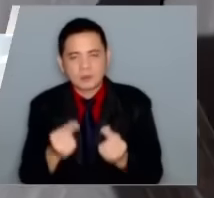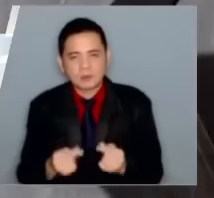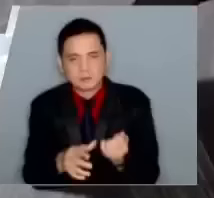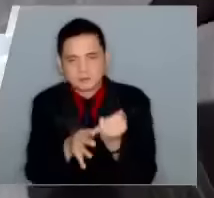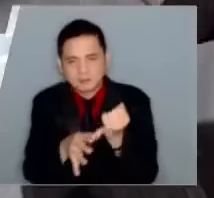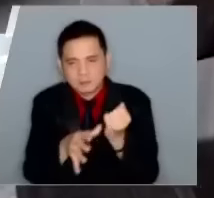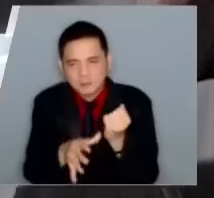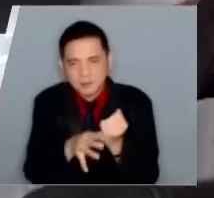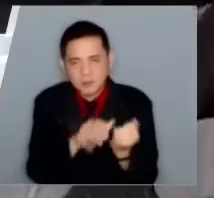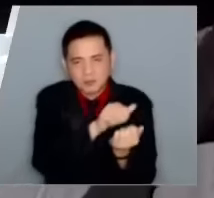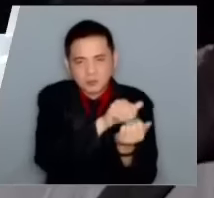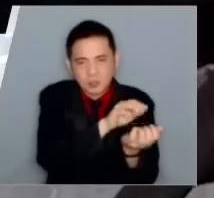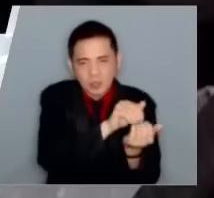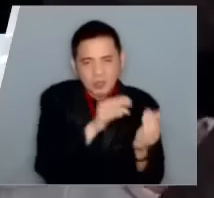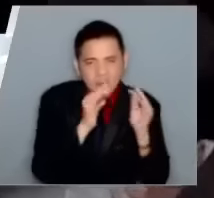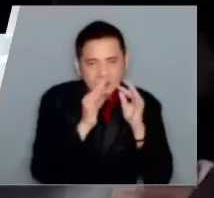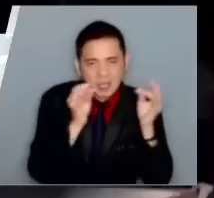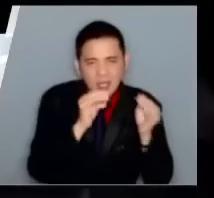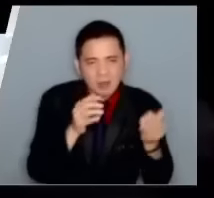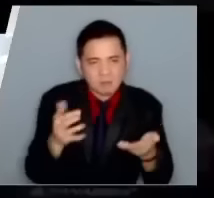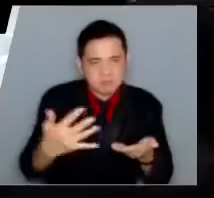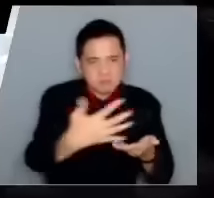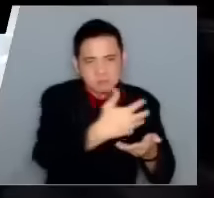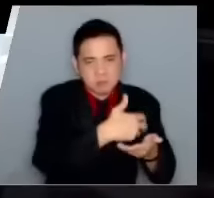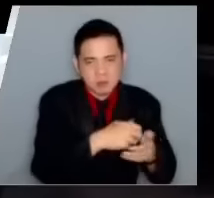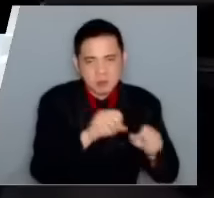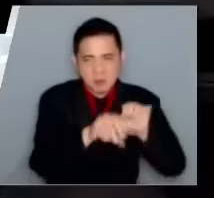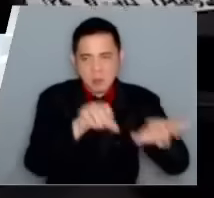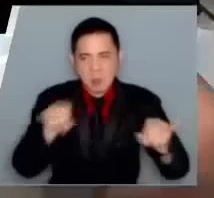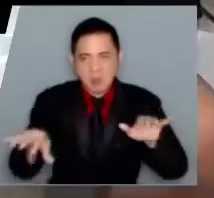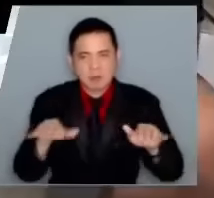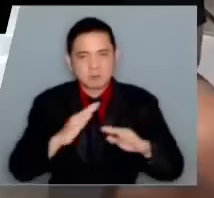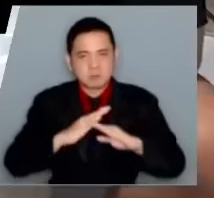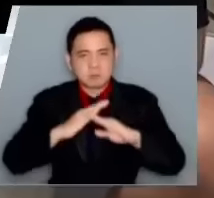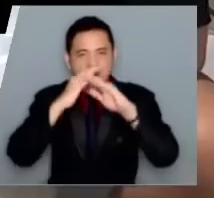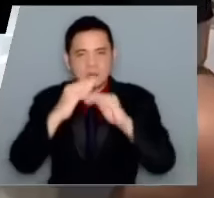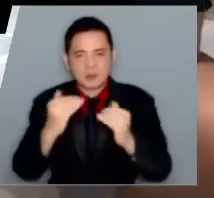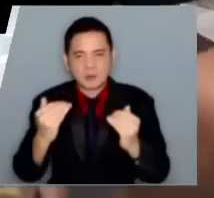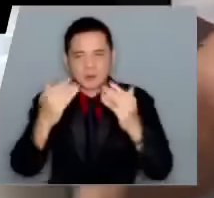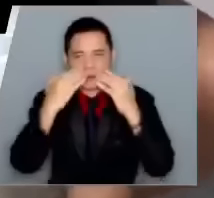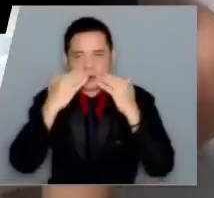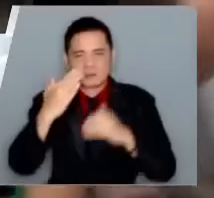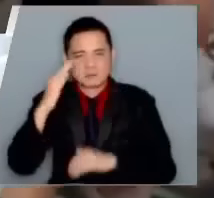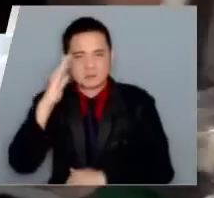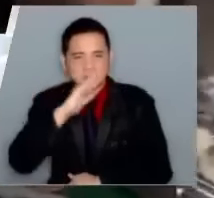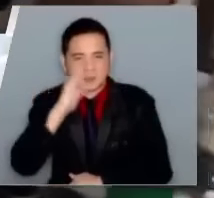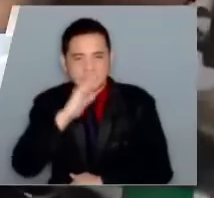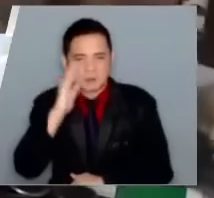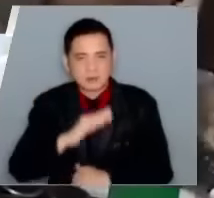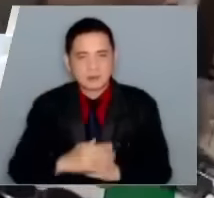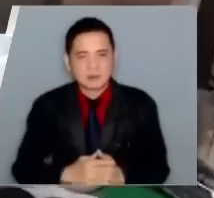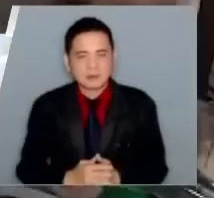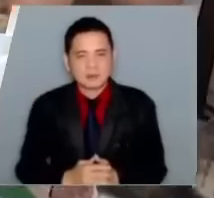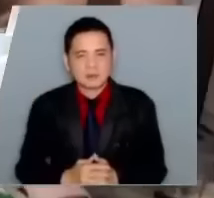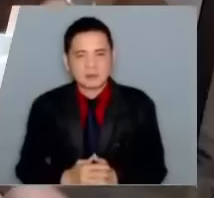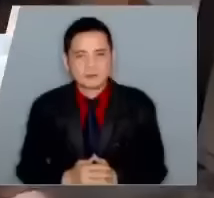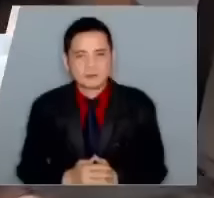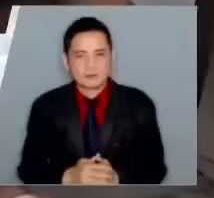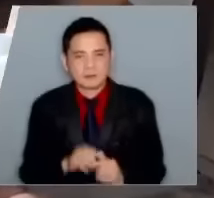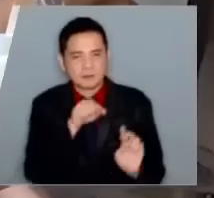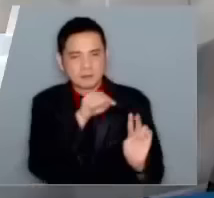pagkain at mga nanggigitatang kaserola at rice cooker. Ayon sa PIDEA, taktika ng dalawang babaeng nahuling suspect